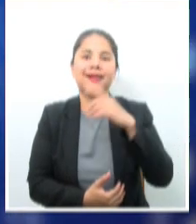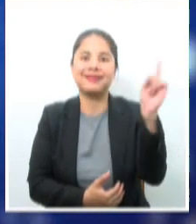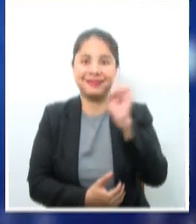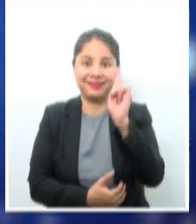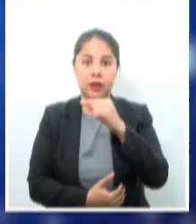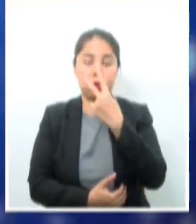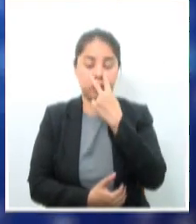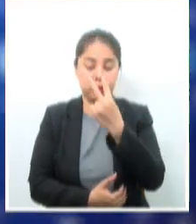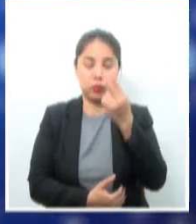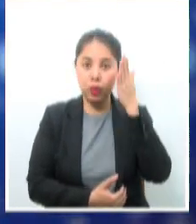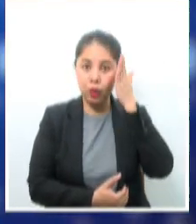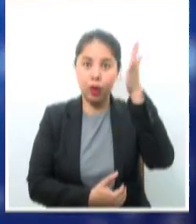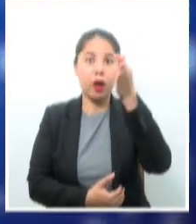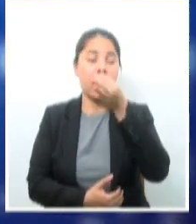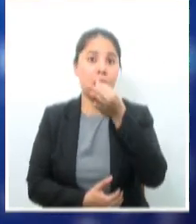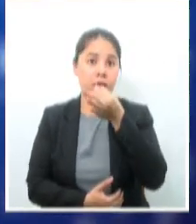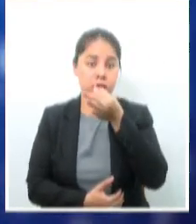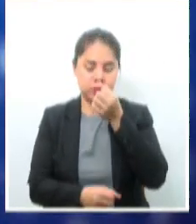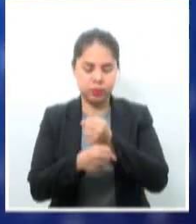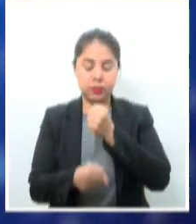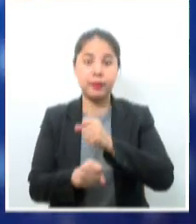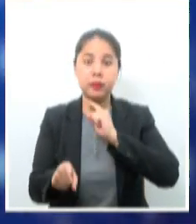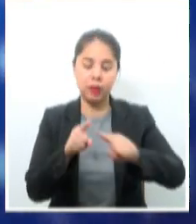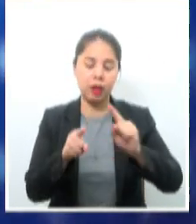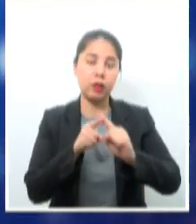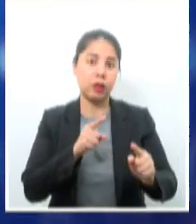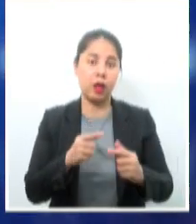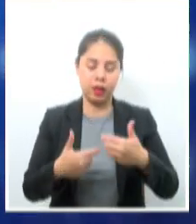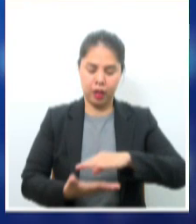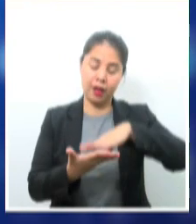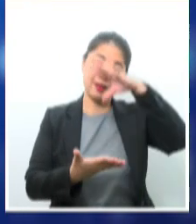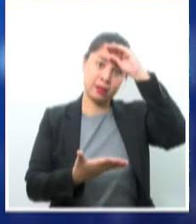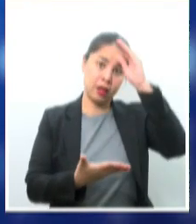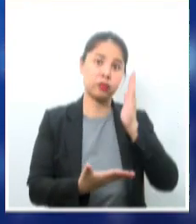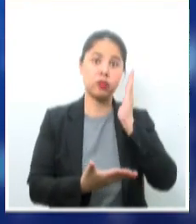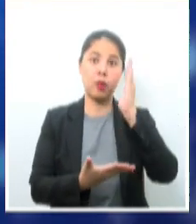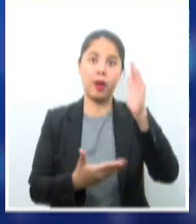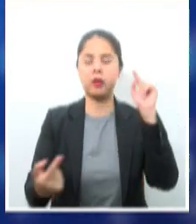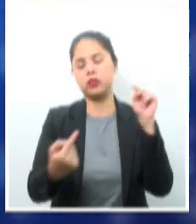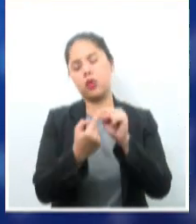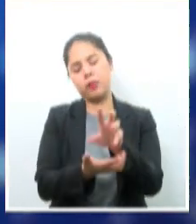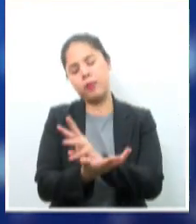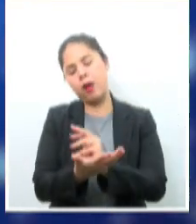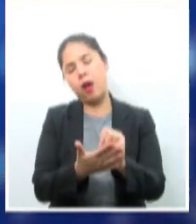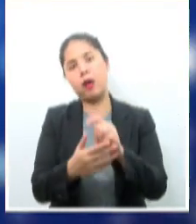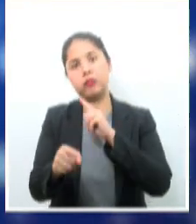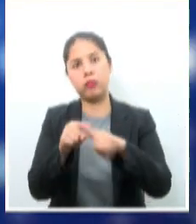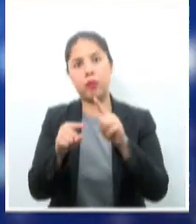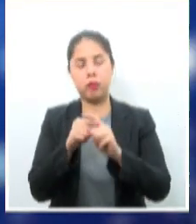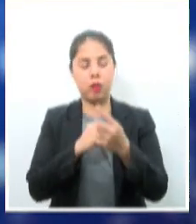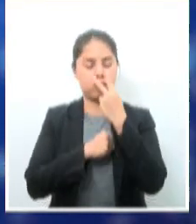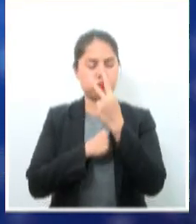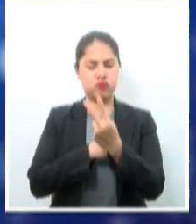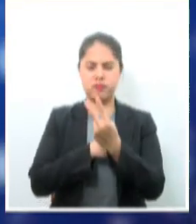ของการที่ไม่มีเป้าหมายอาชีพหรือเป้าหมายในอนาคตนะคะก็จะทำให้การศึกษาต่อค่ะในระดับอุดมศึกษาค่ะไม่มีภา